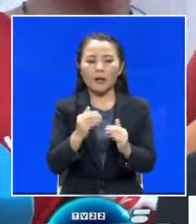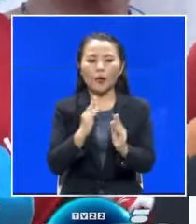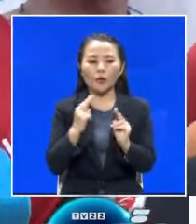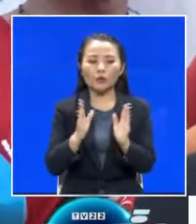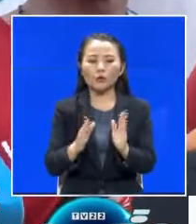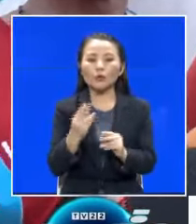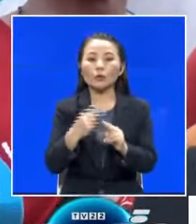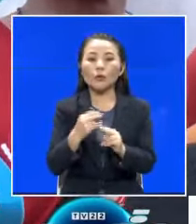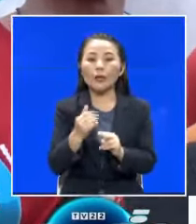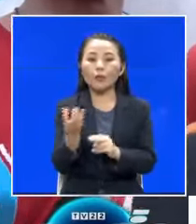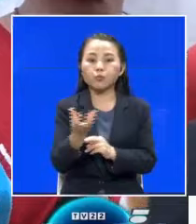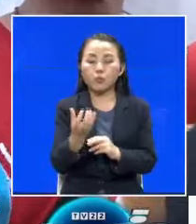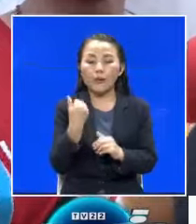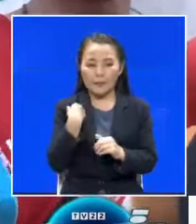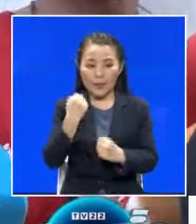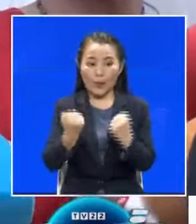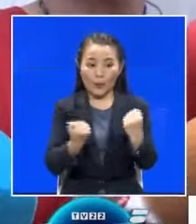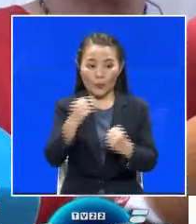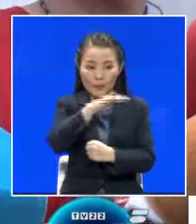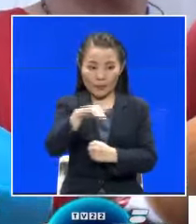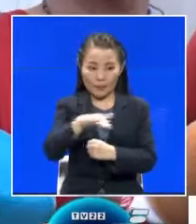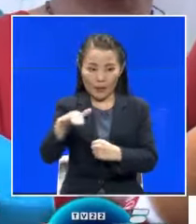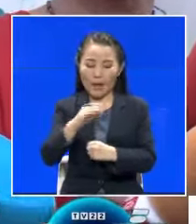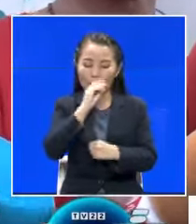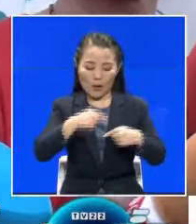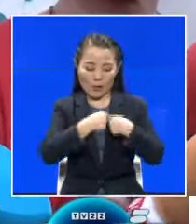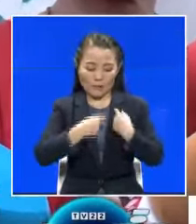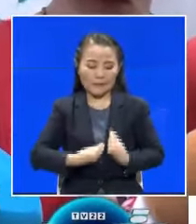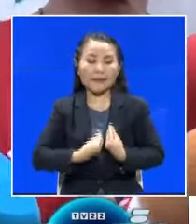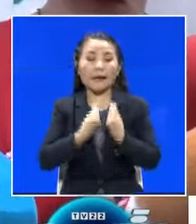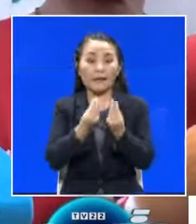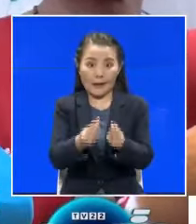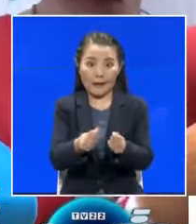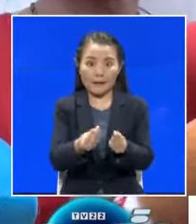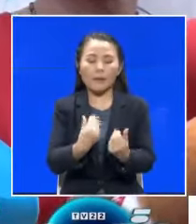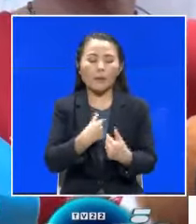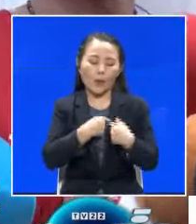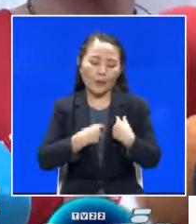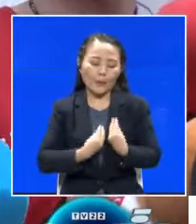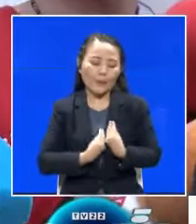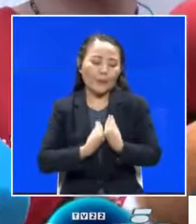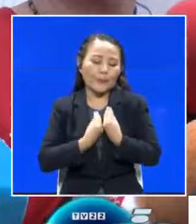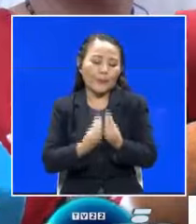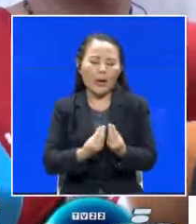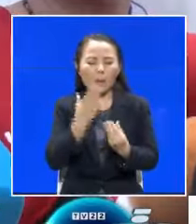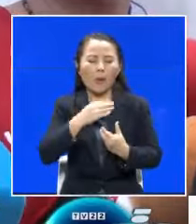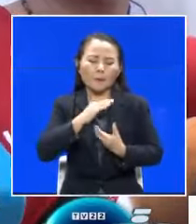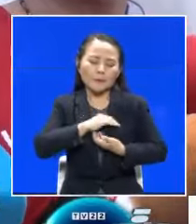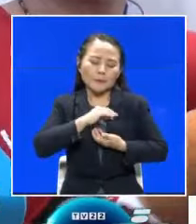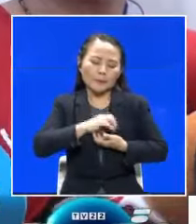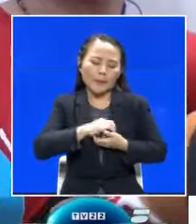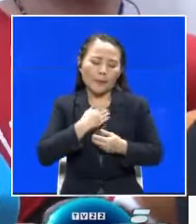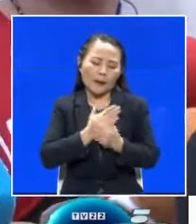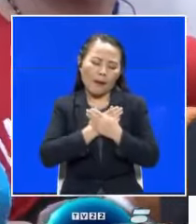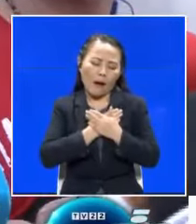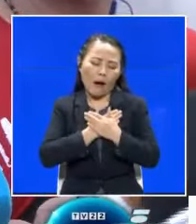พชรบุรีนะคะเดินทางมาด้วยรถคันนี้ละค่ะบอกว่ามาให้กำลังใจคุณทักษิณมาด้วยหัวใจอัดอั้นตันใจเหลือเกินรัก